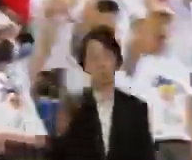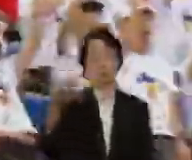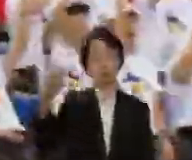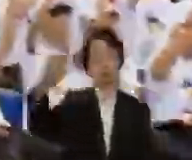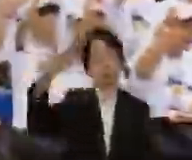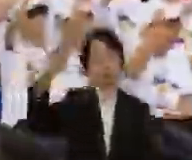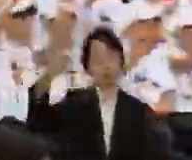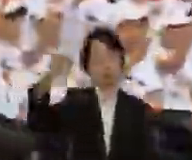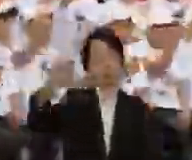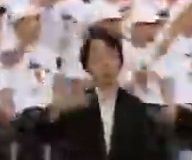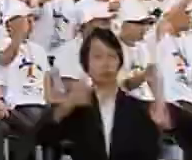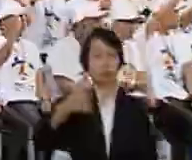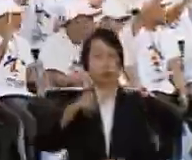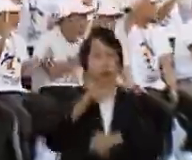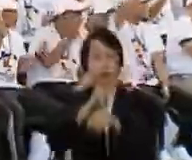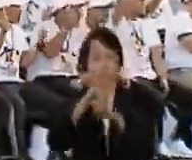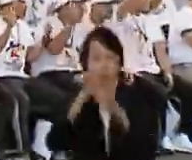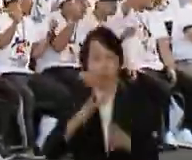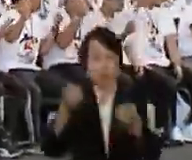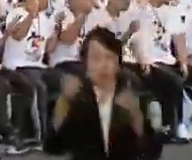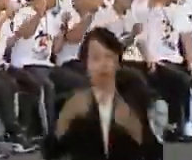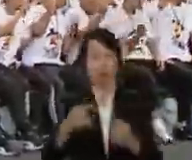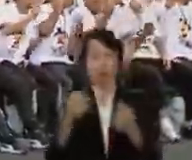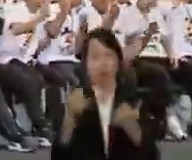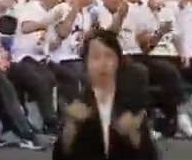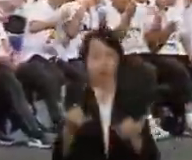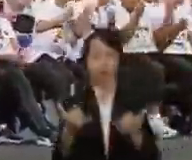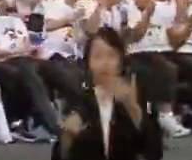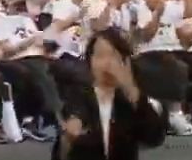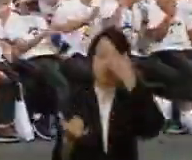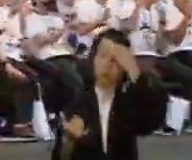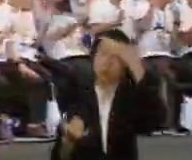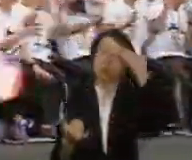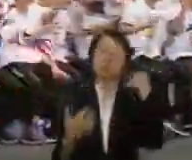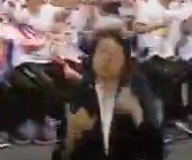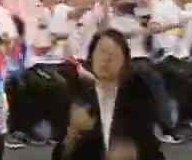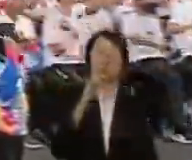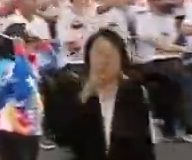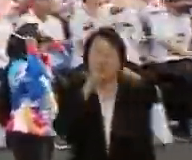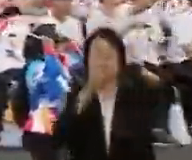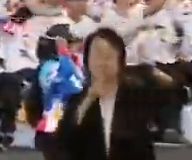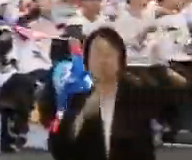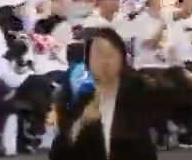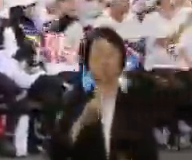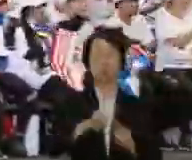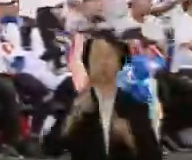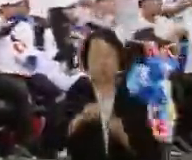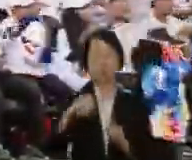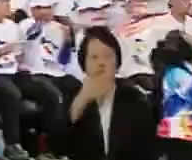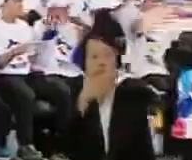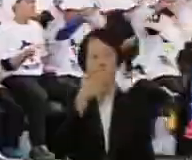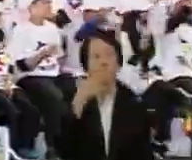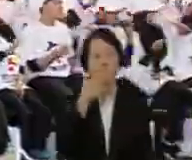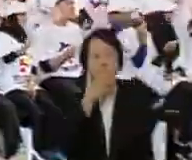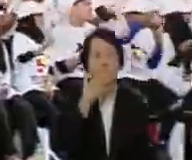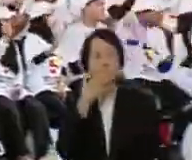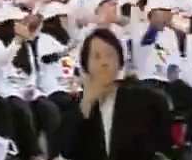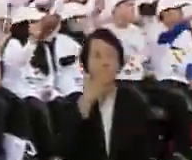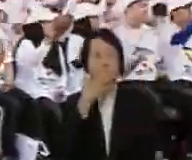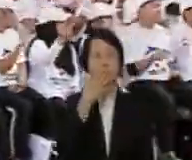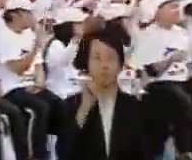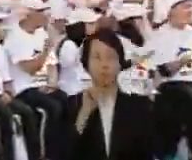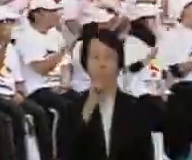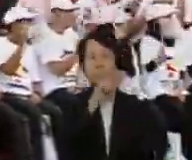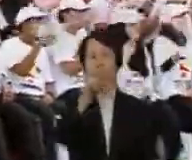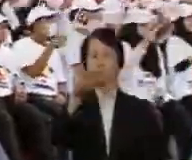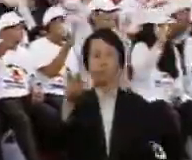jalur gemilang daripada para penonton yang hadir ketika ini. Sebenarnya pelbagai warna, ya, kita